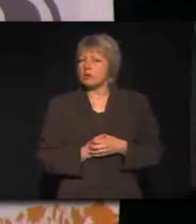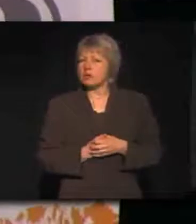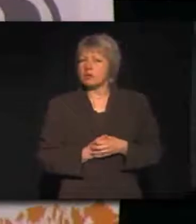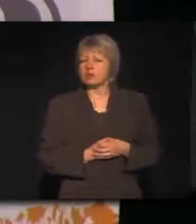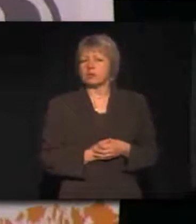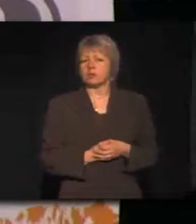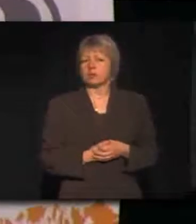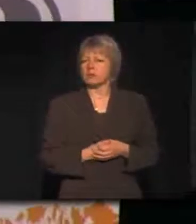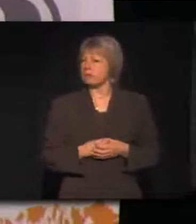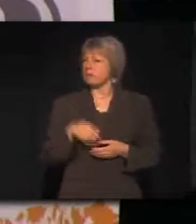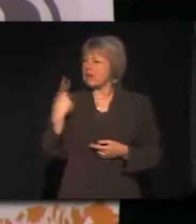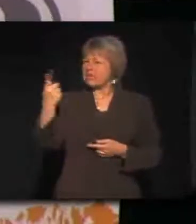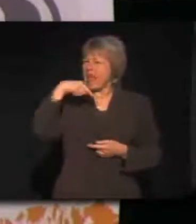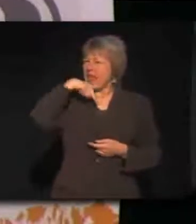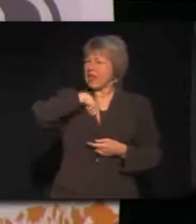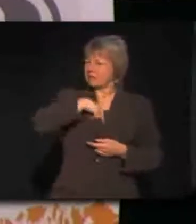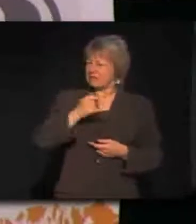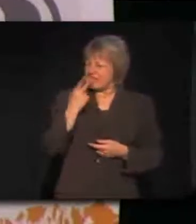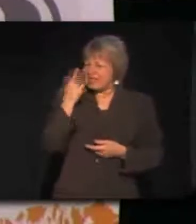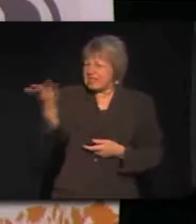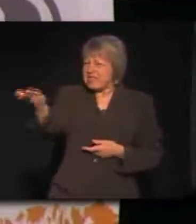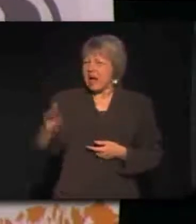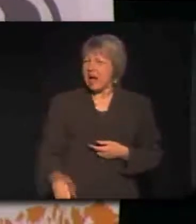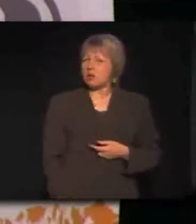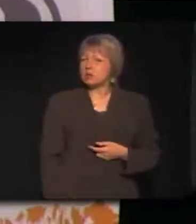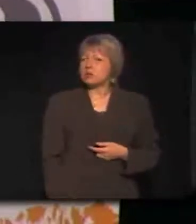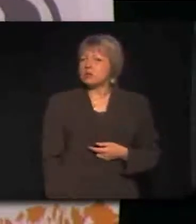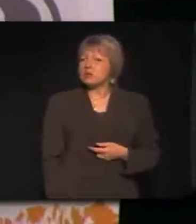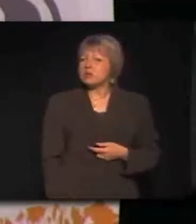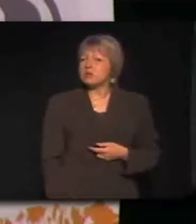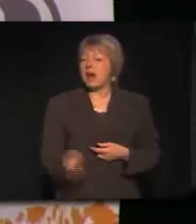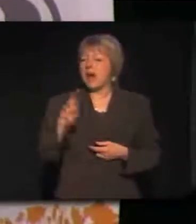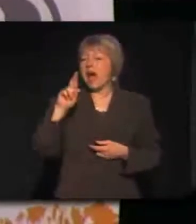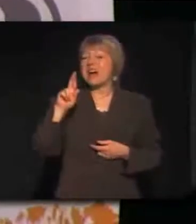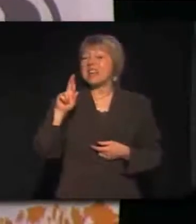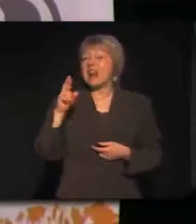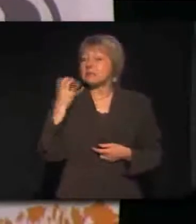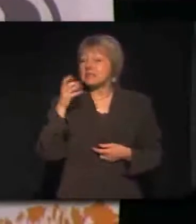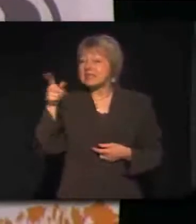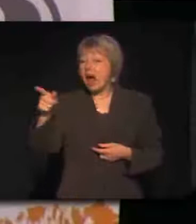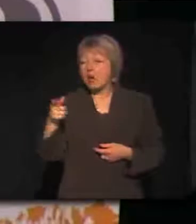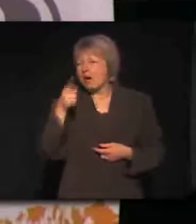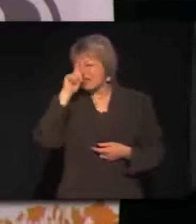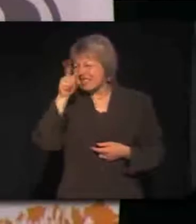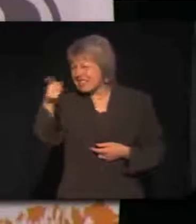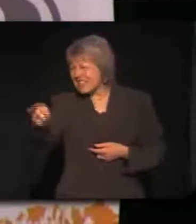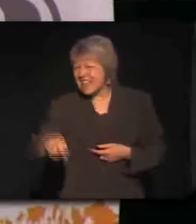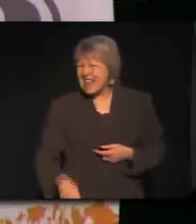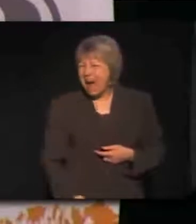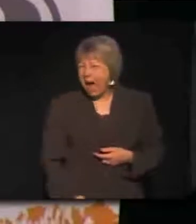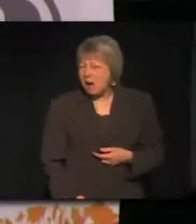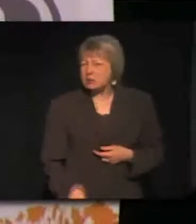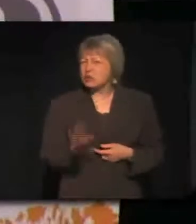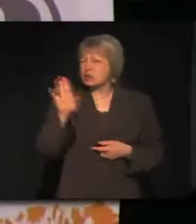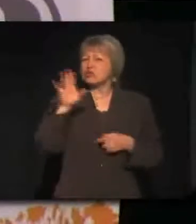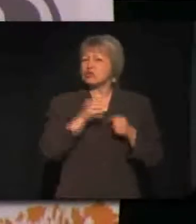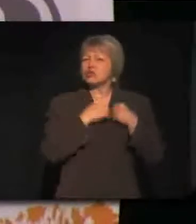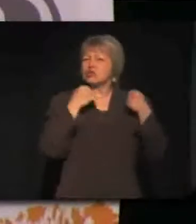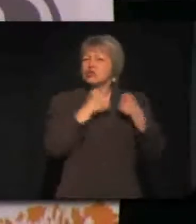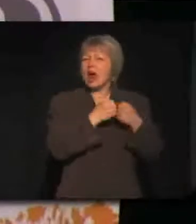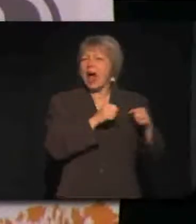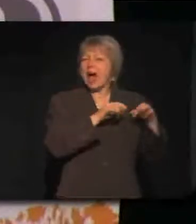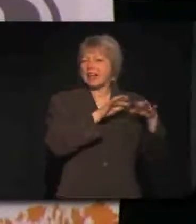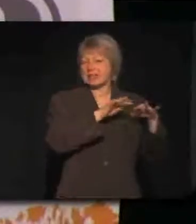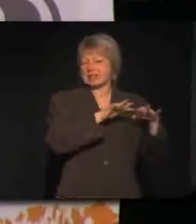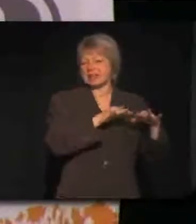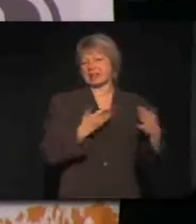was geht in ihnen vor lieber Herr Ramsauer was denken Sie sich eigentlich ihren Staatssekretär für die